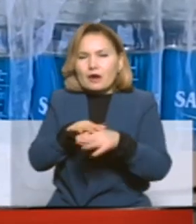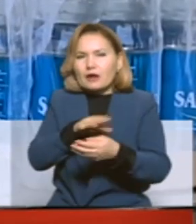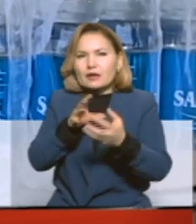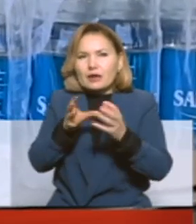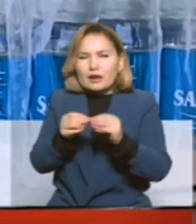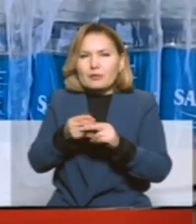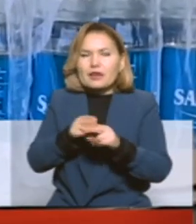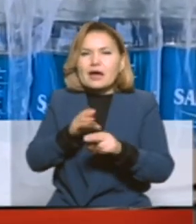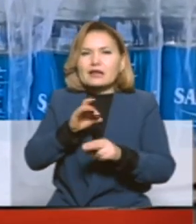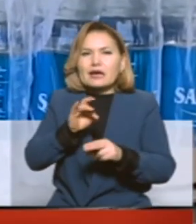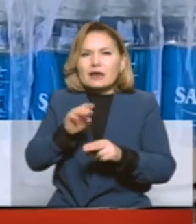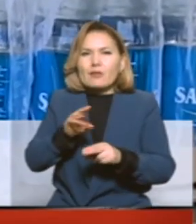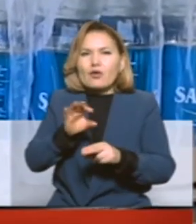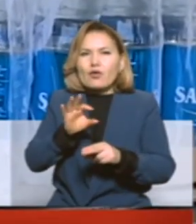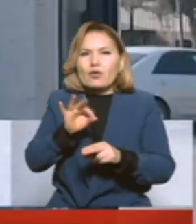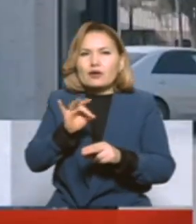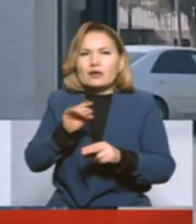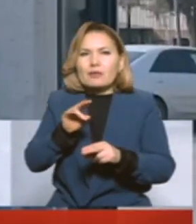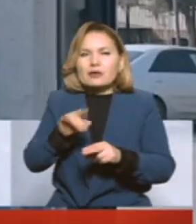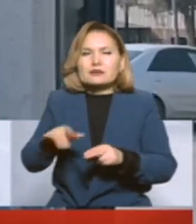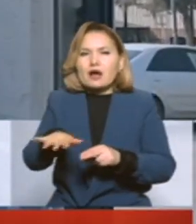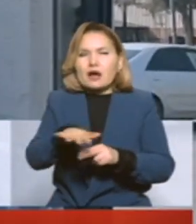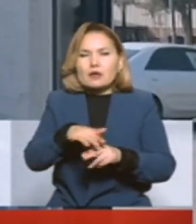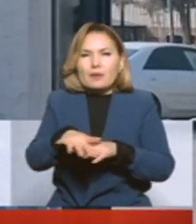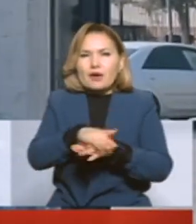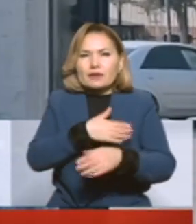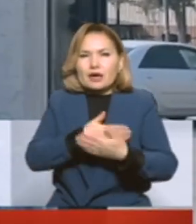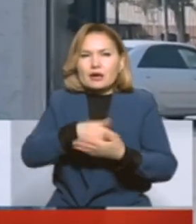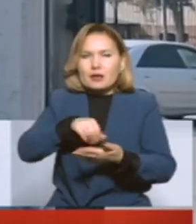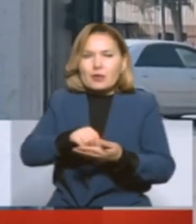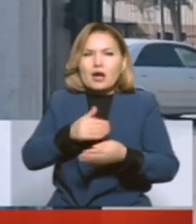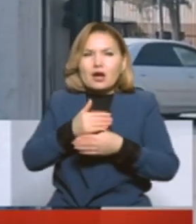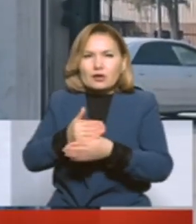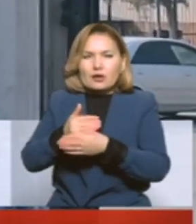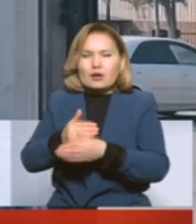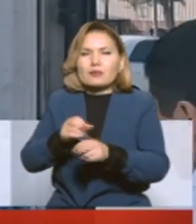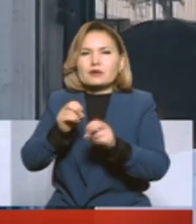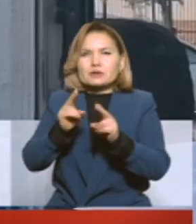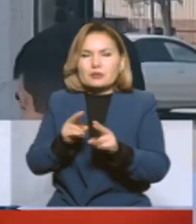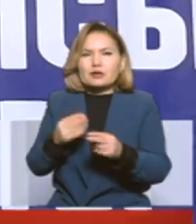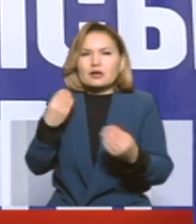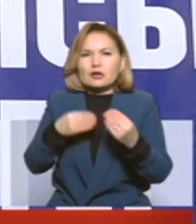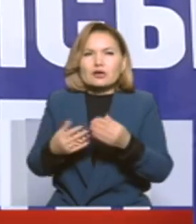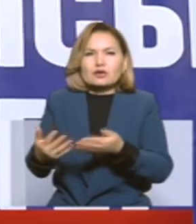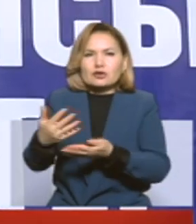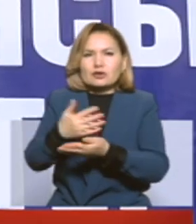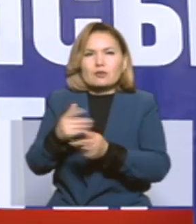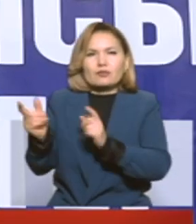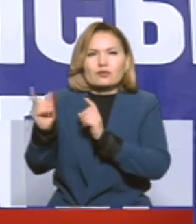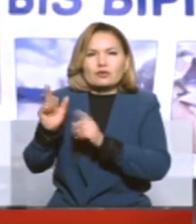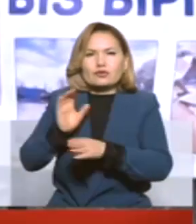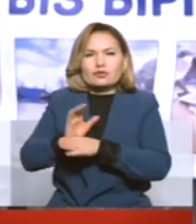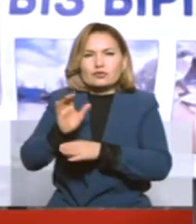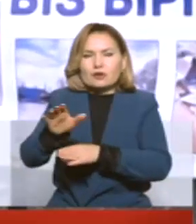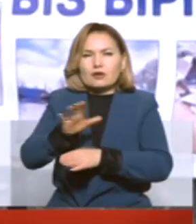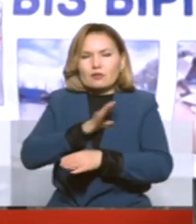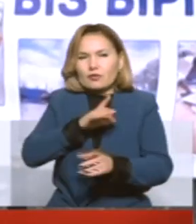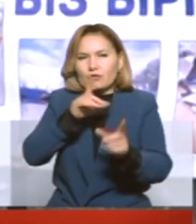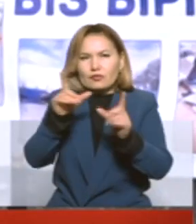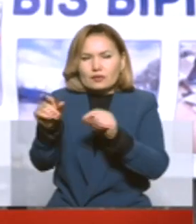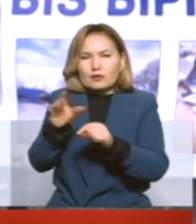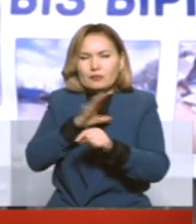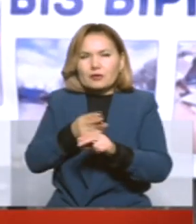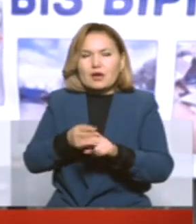істен Сайрам мен Ордабасы аудандарының да жұрты шет қалмай көмек керуенін жөнелтті. Құдайдың бір салған ісі